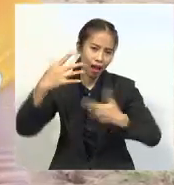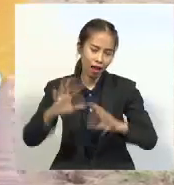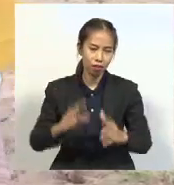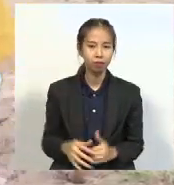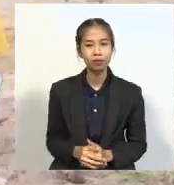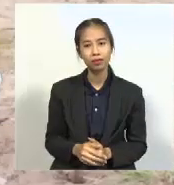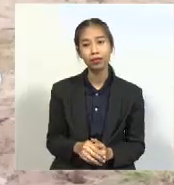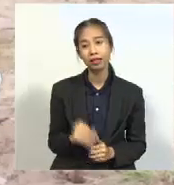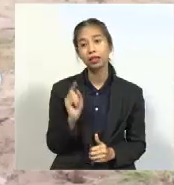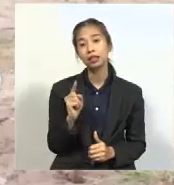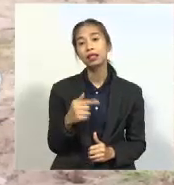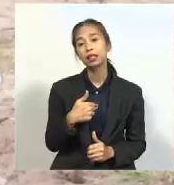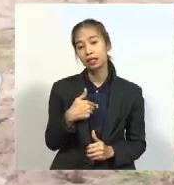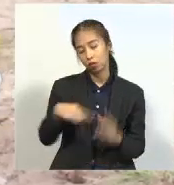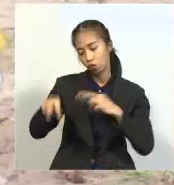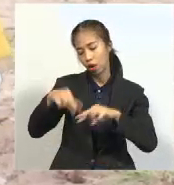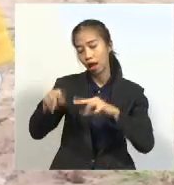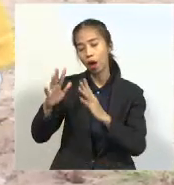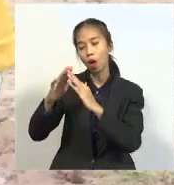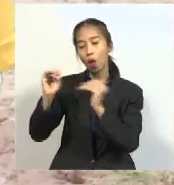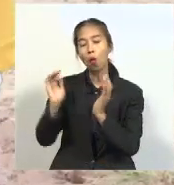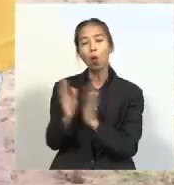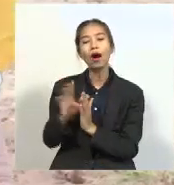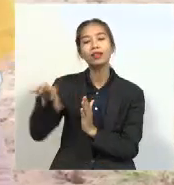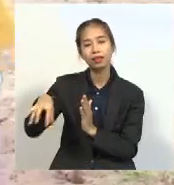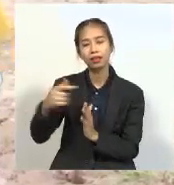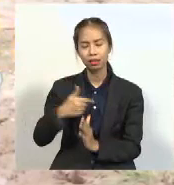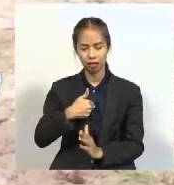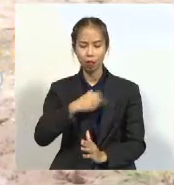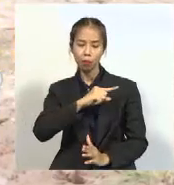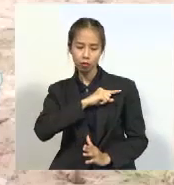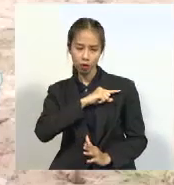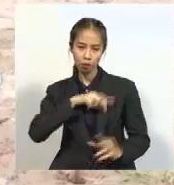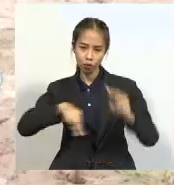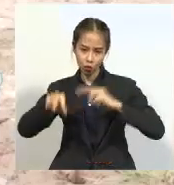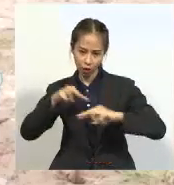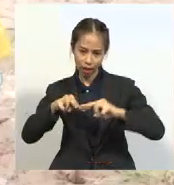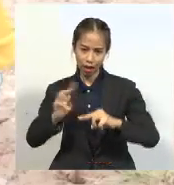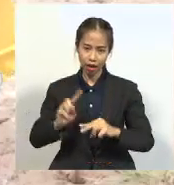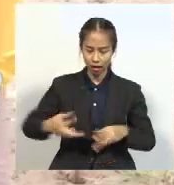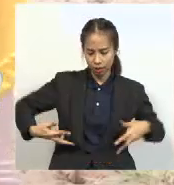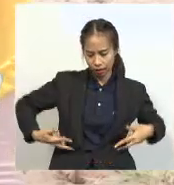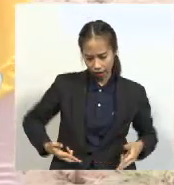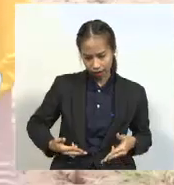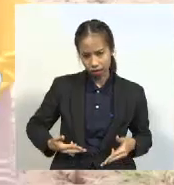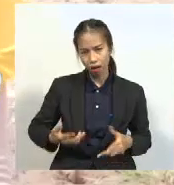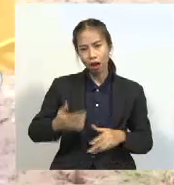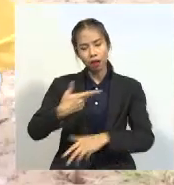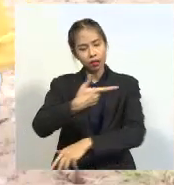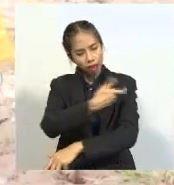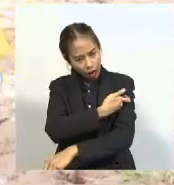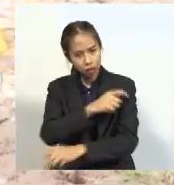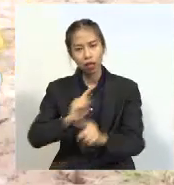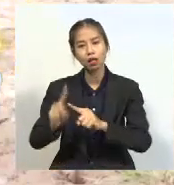จะดูแลอยู่ที่วัดค่ะจะเป็นคนดูแลเรื่องทำหมันควบคุมเขาฉีดวัคซีนเข